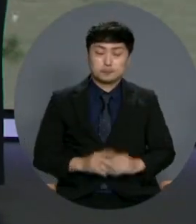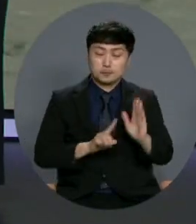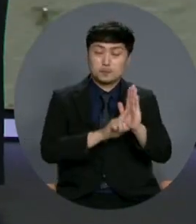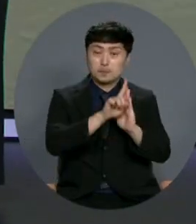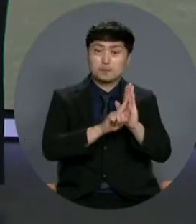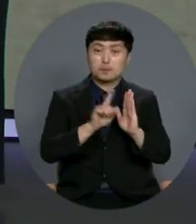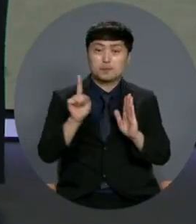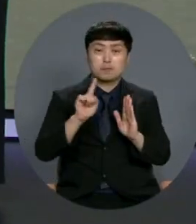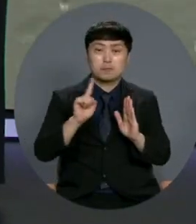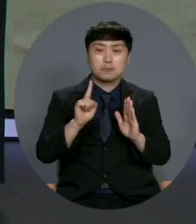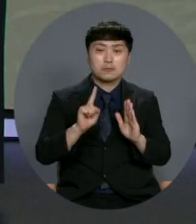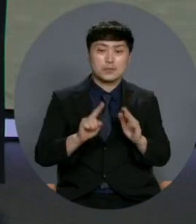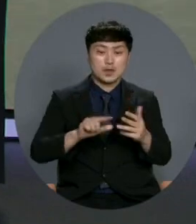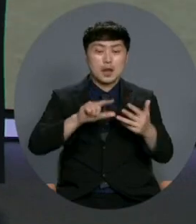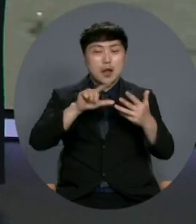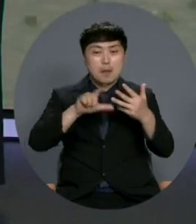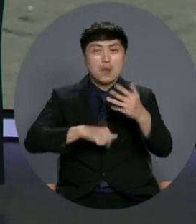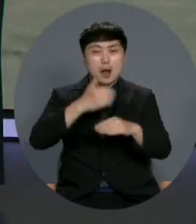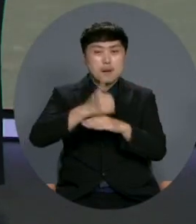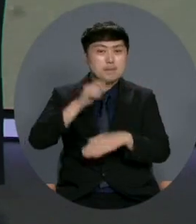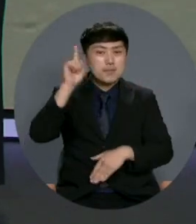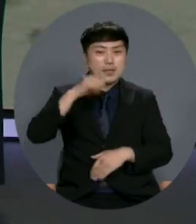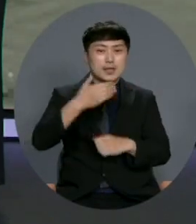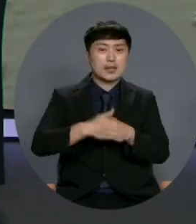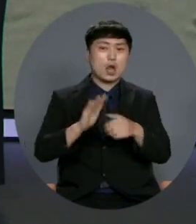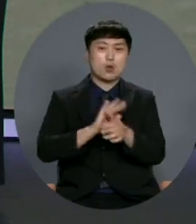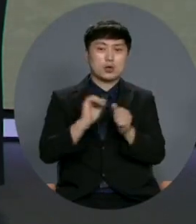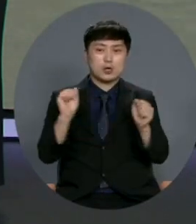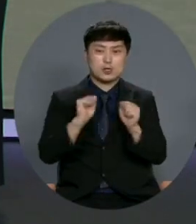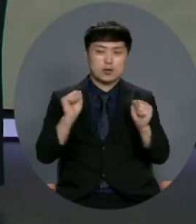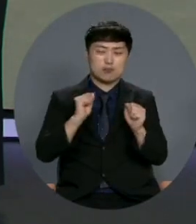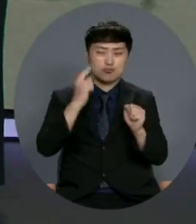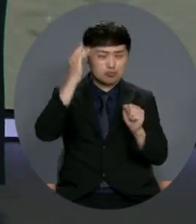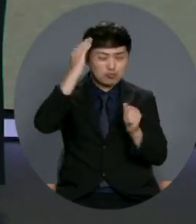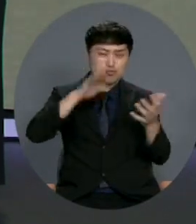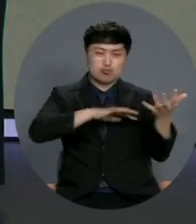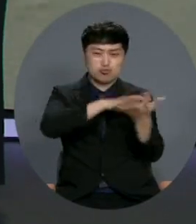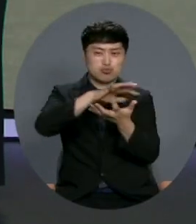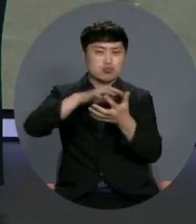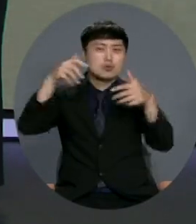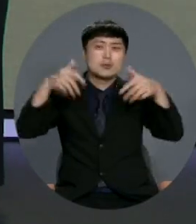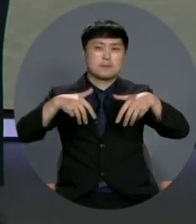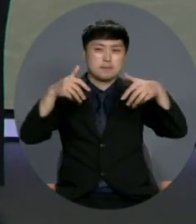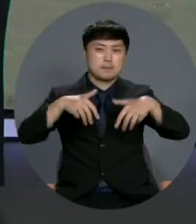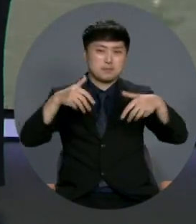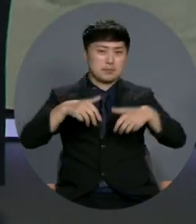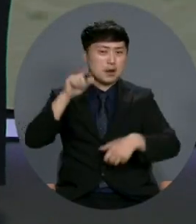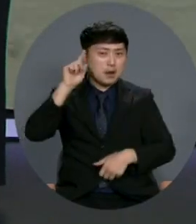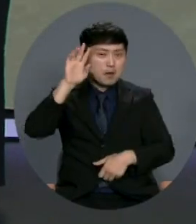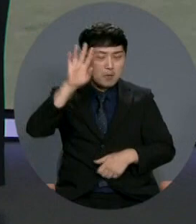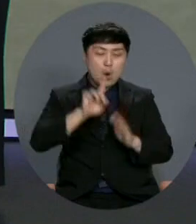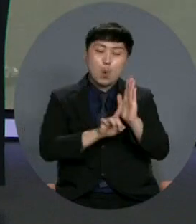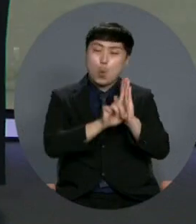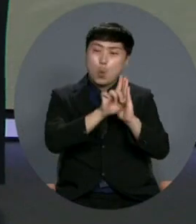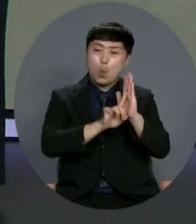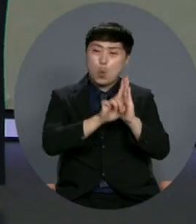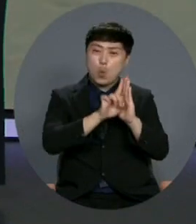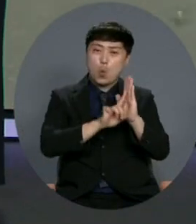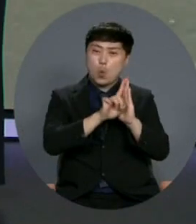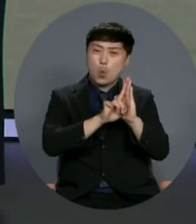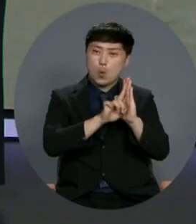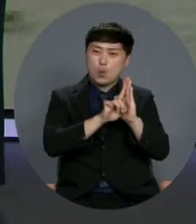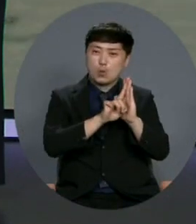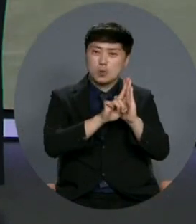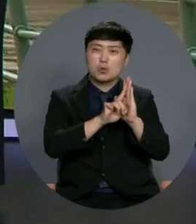살펴보겠습니다 8월의 마지막 날인 내일도 대구와 경북은 대체로 흐리고 비가 내리겠고요 당분간 기온은 평년 기온을